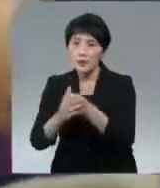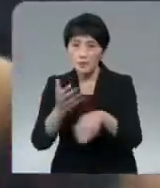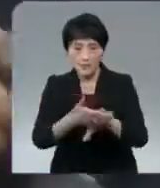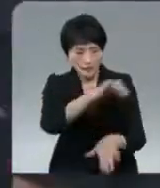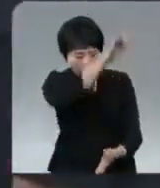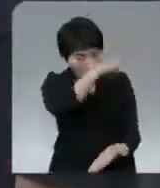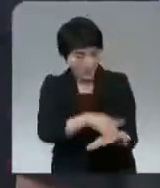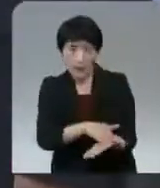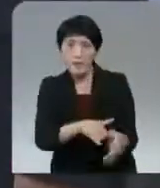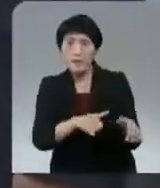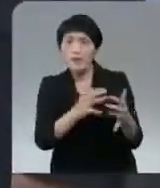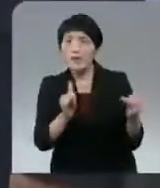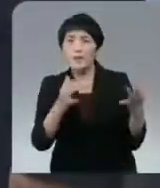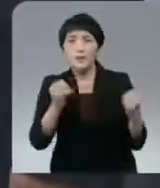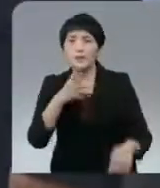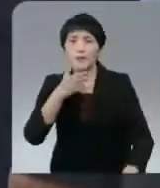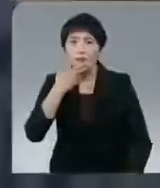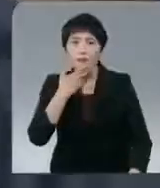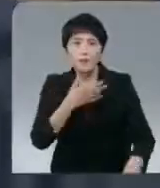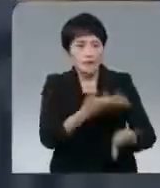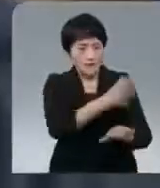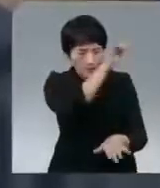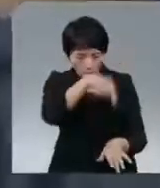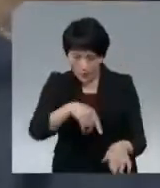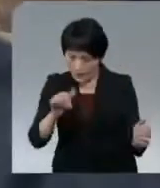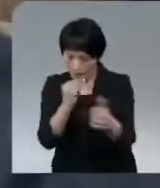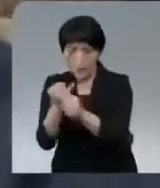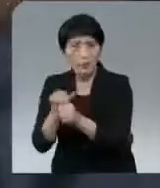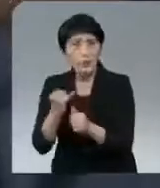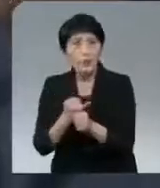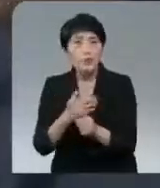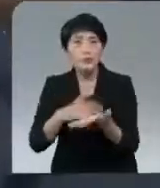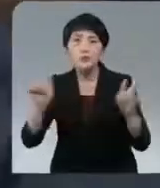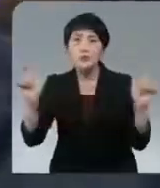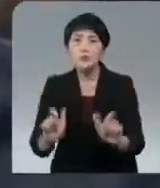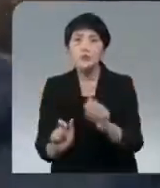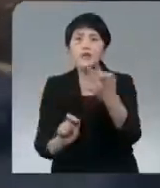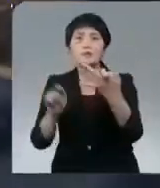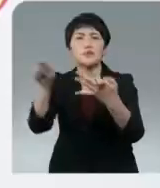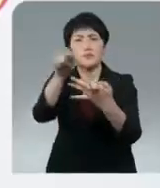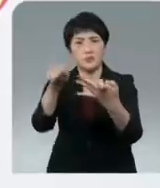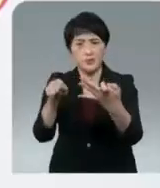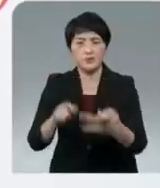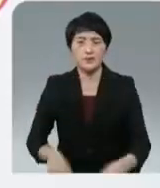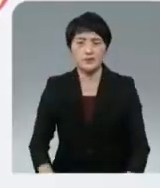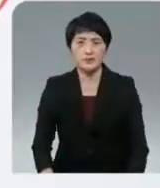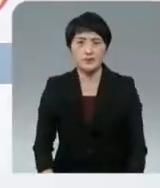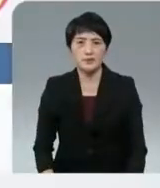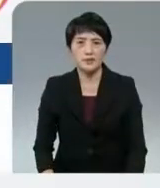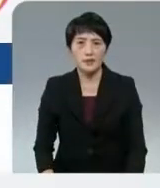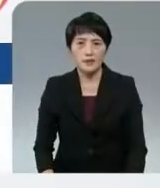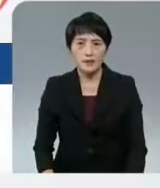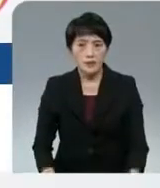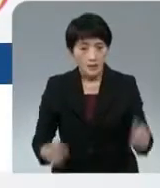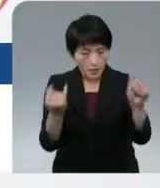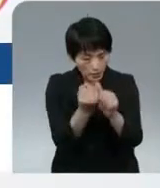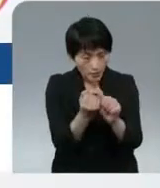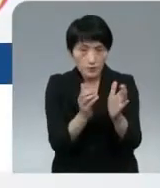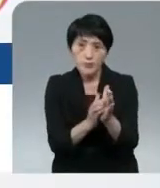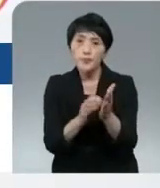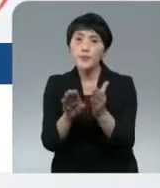thêm vào đó là sự thay đổi về quan điểm kết hôn vấn đề kinh tế và nhiều trường hợp trì hoãn kết hôn giao dịch của vết 19